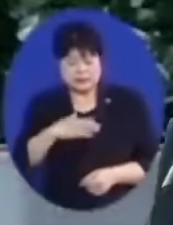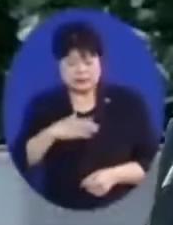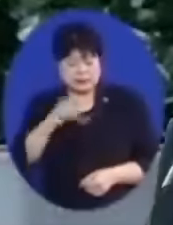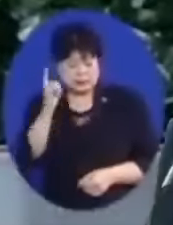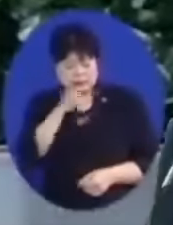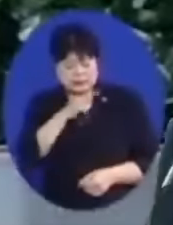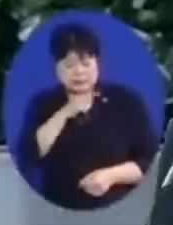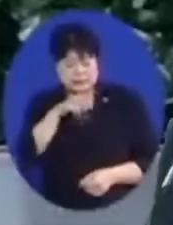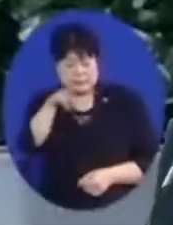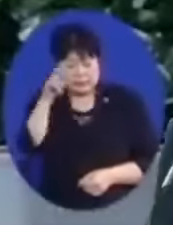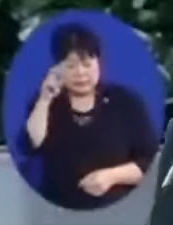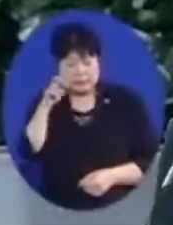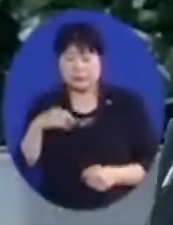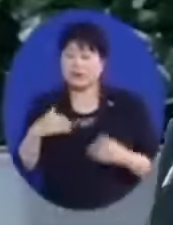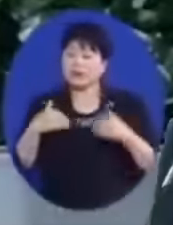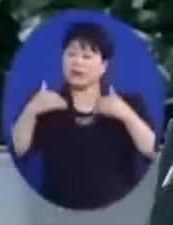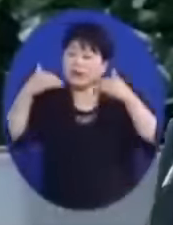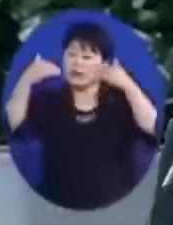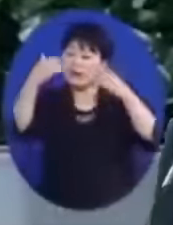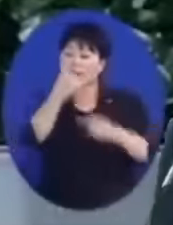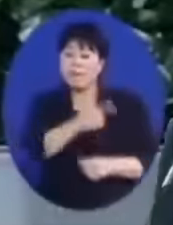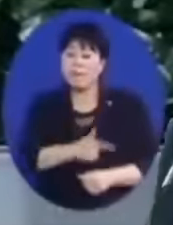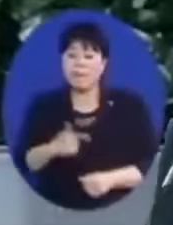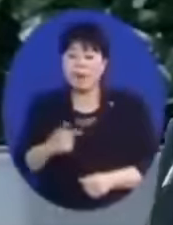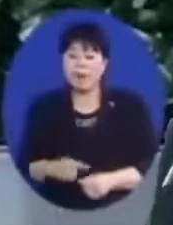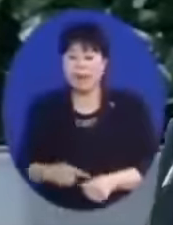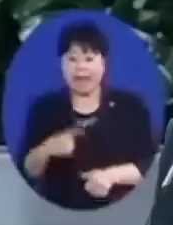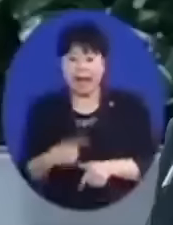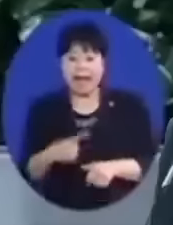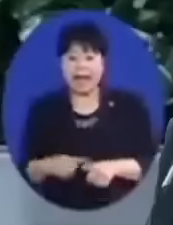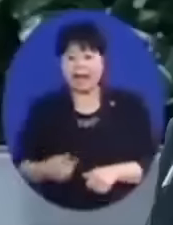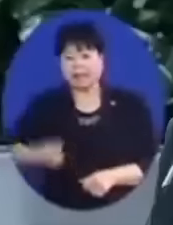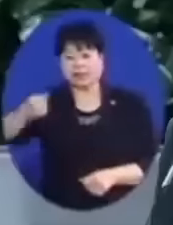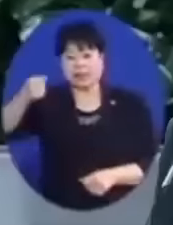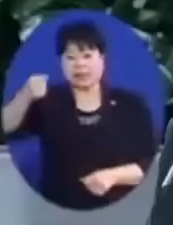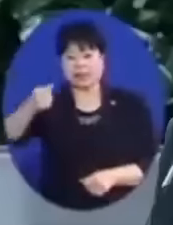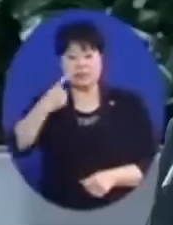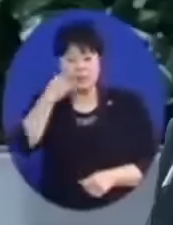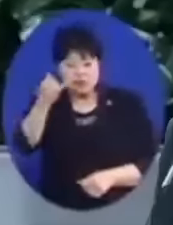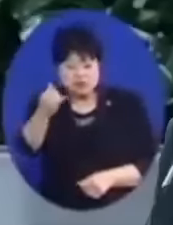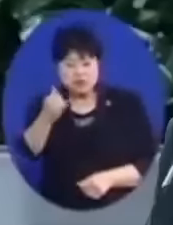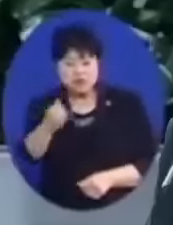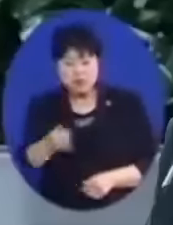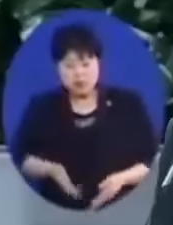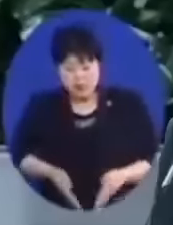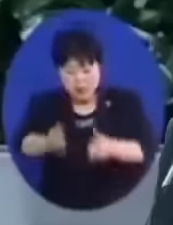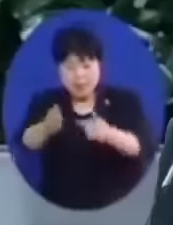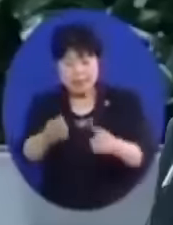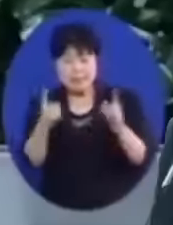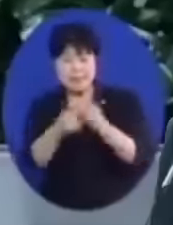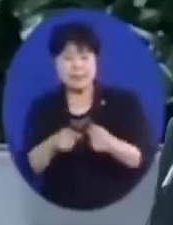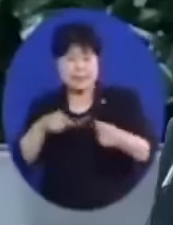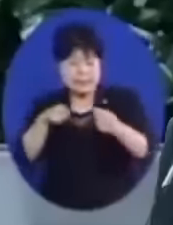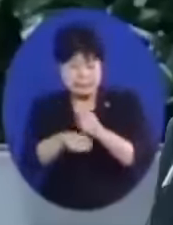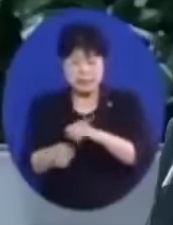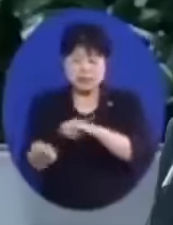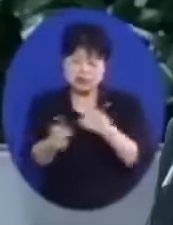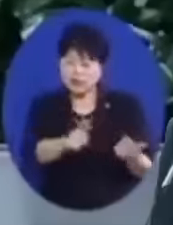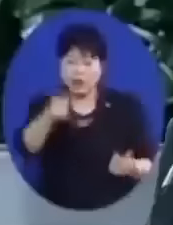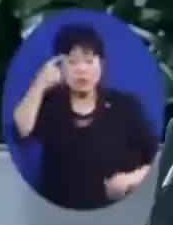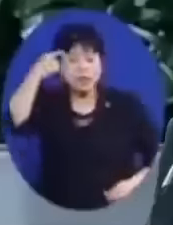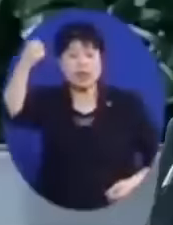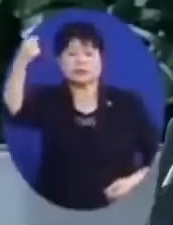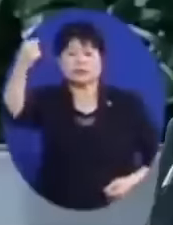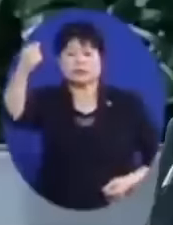가졌습니다. 나이가 좀 자라자 가슴속에 칼을 품고 다니면서 부모를 마른 길거리에서 만나면 찔러 죽이겠다고 생각했는